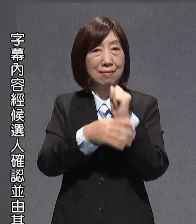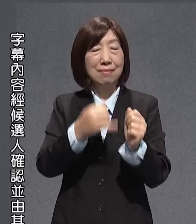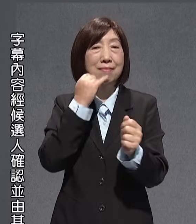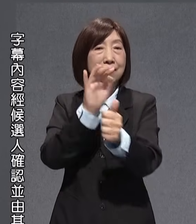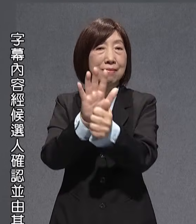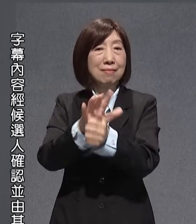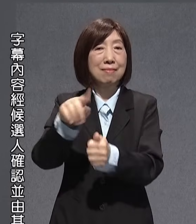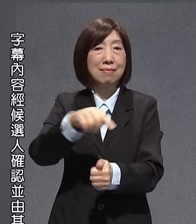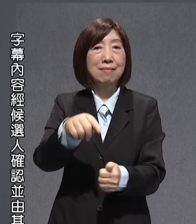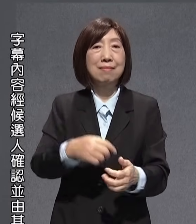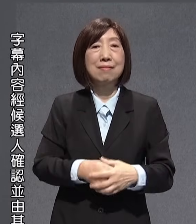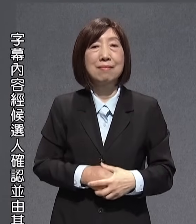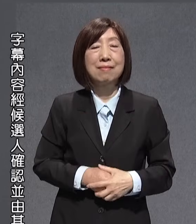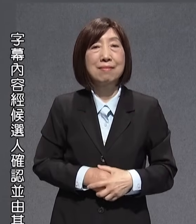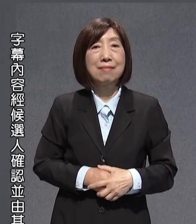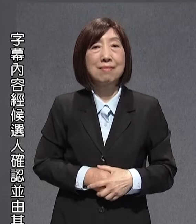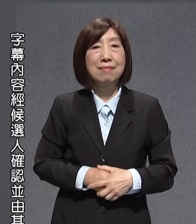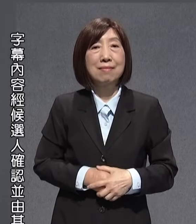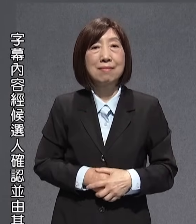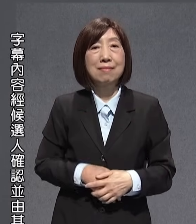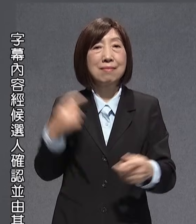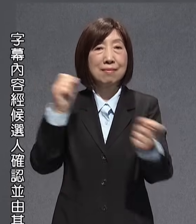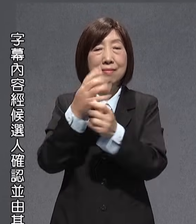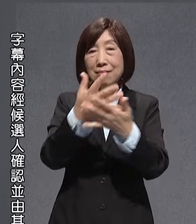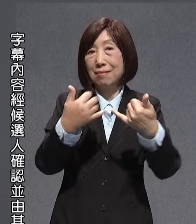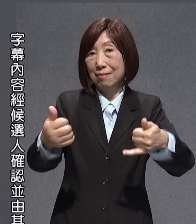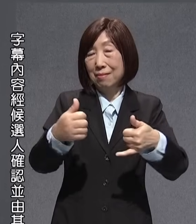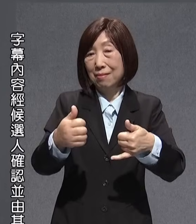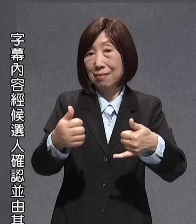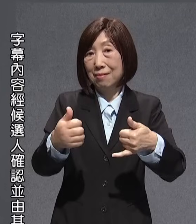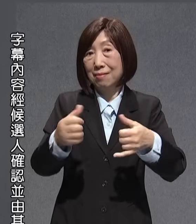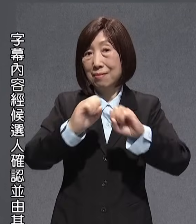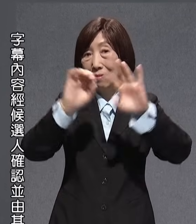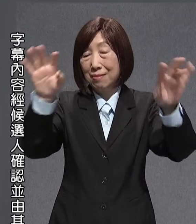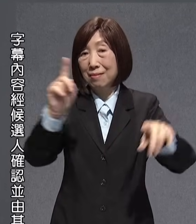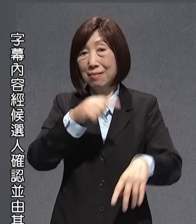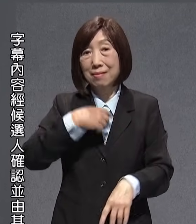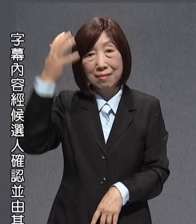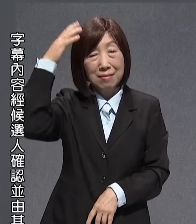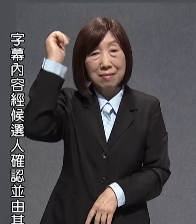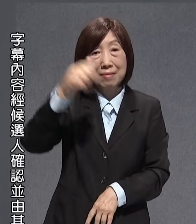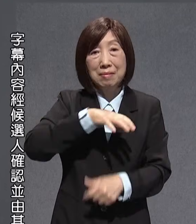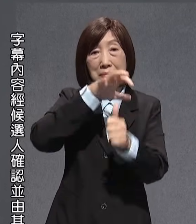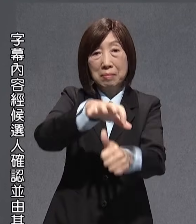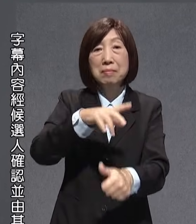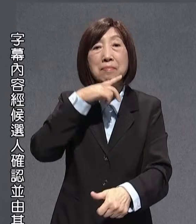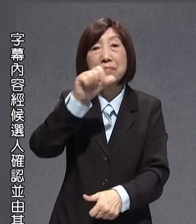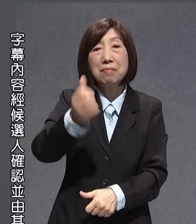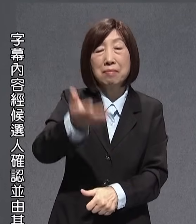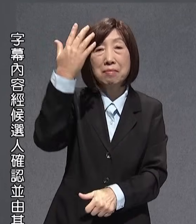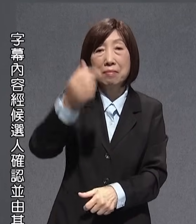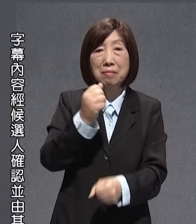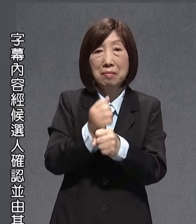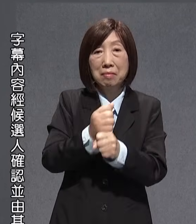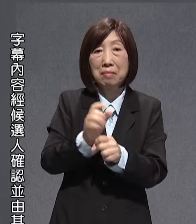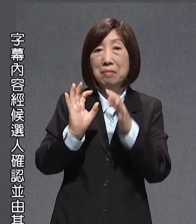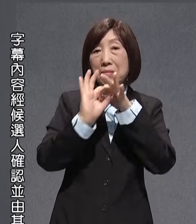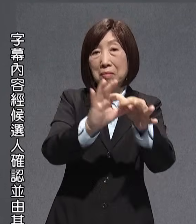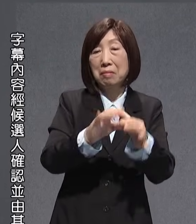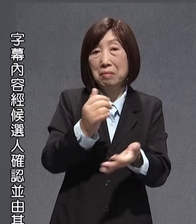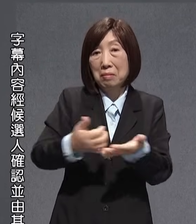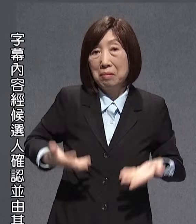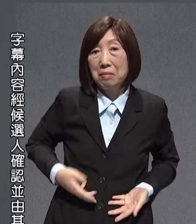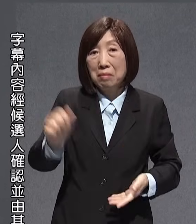助。最近网络在传说柯文哲要逼65岁的人不能退休，这是谣